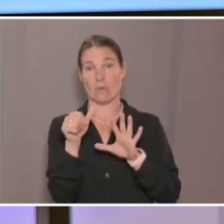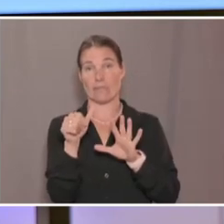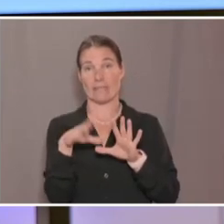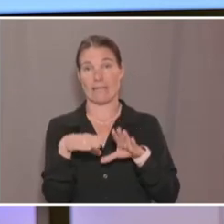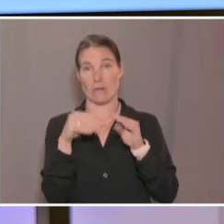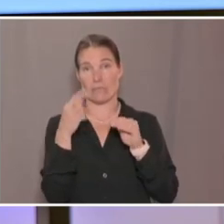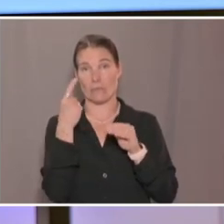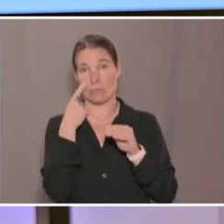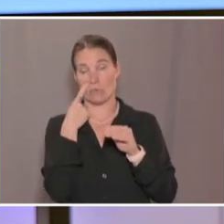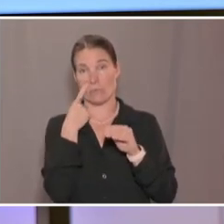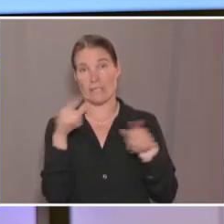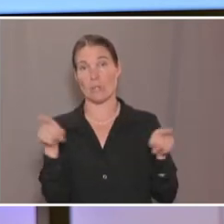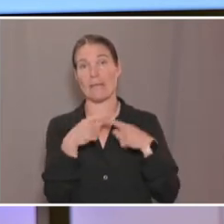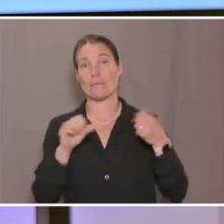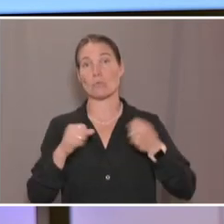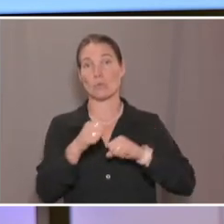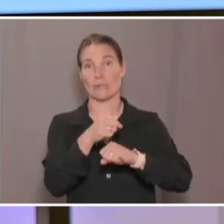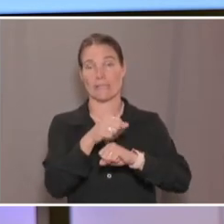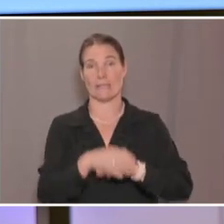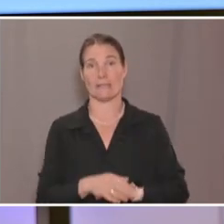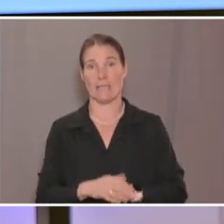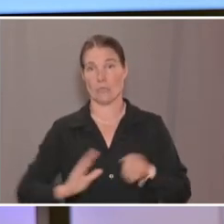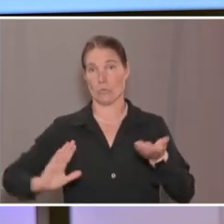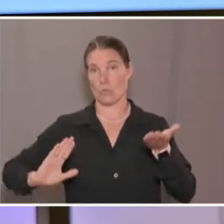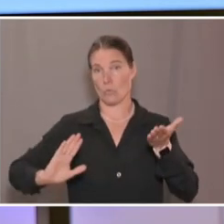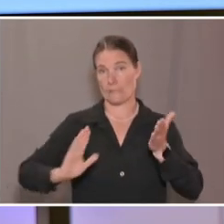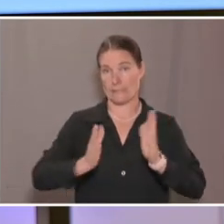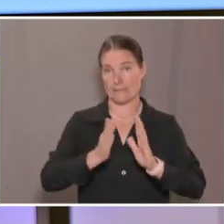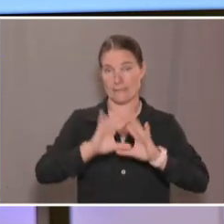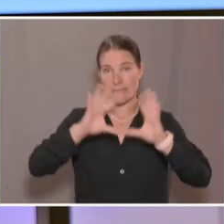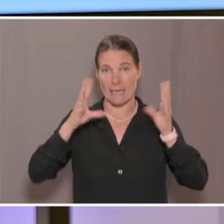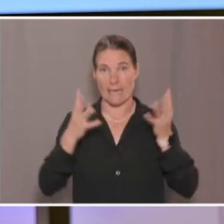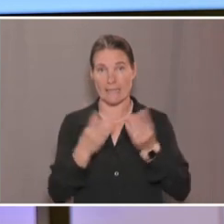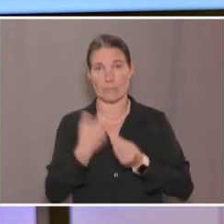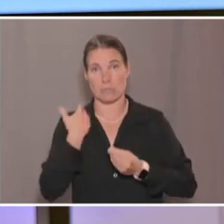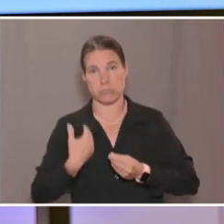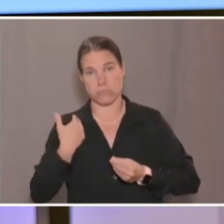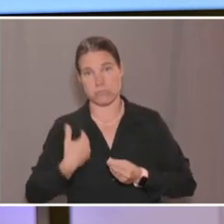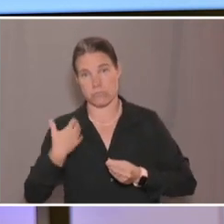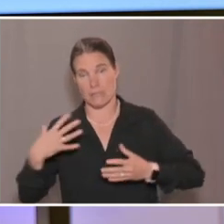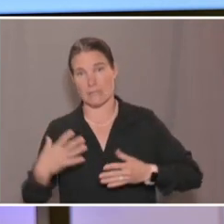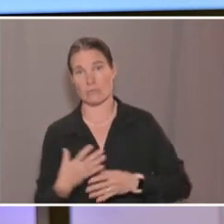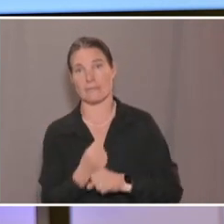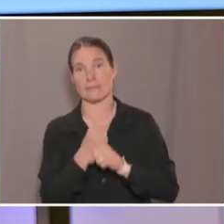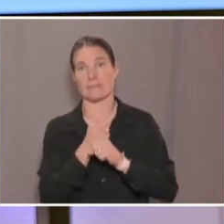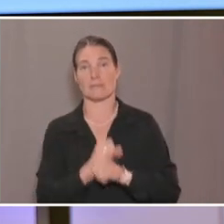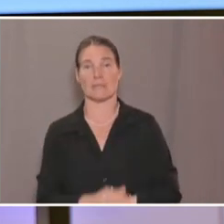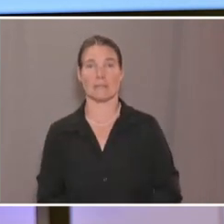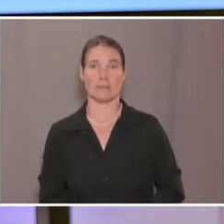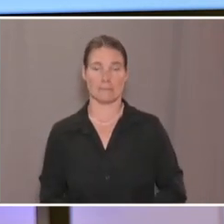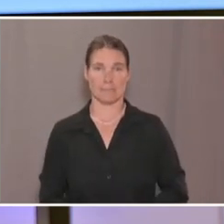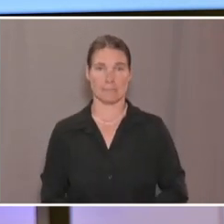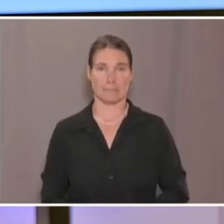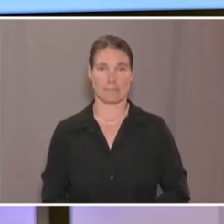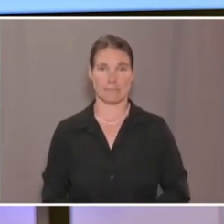konnte, mit ihm eine Band zu gründen und das zu üben, also in kurzer Zeit das alles unter viel Aufwand hingebracht haben. Dort haben sie Don't